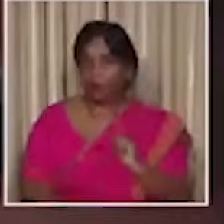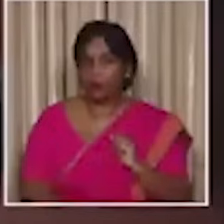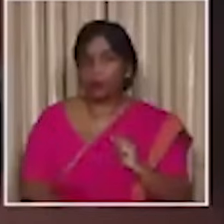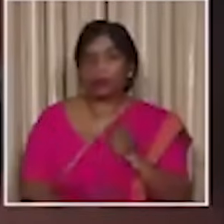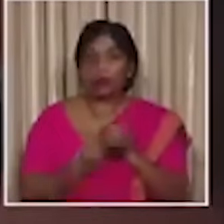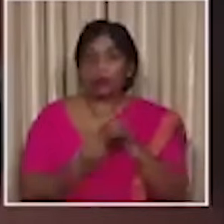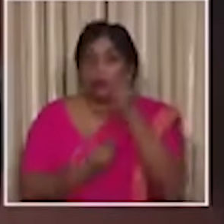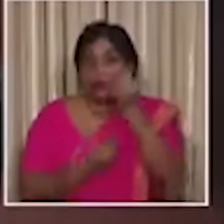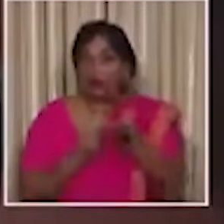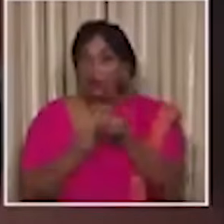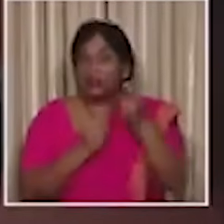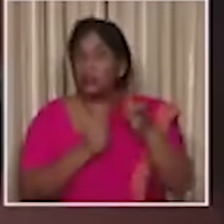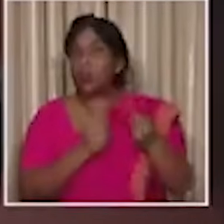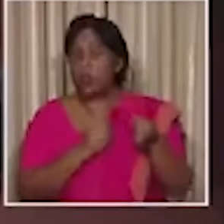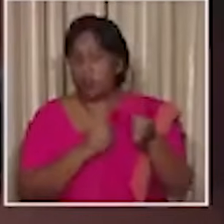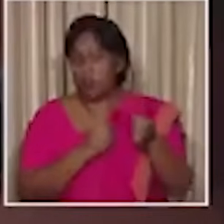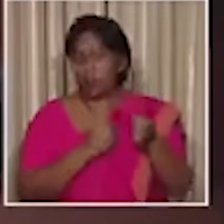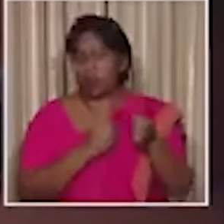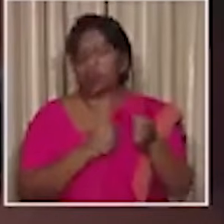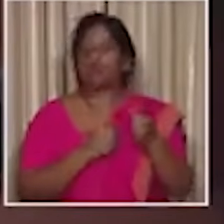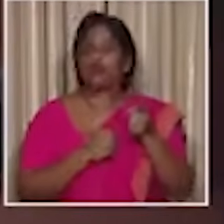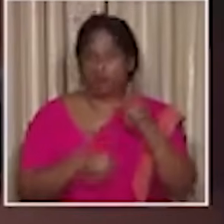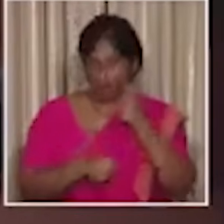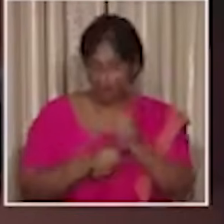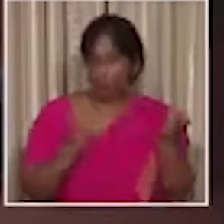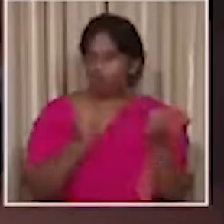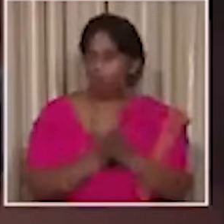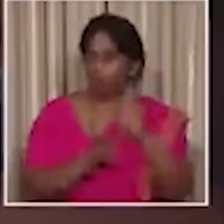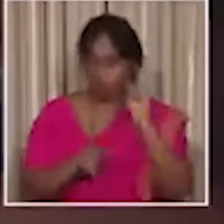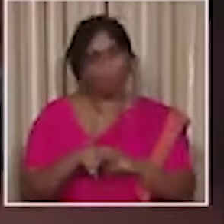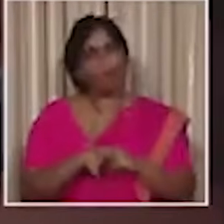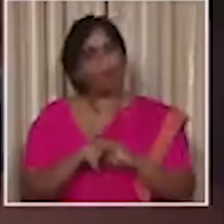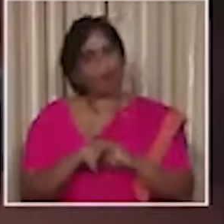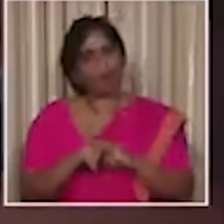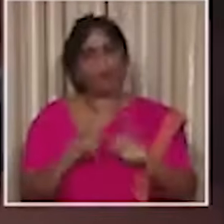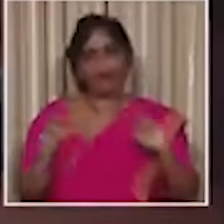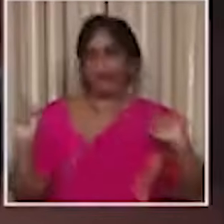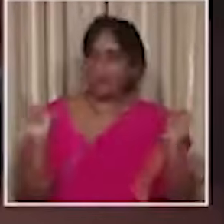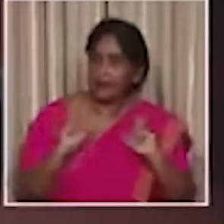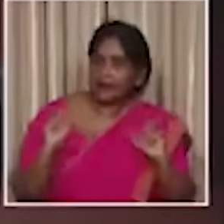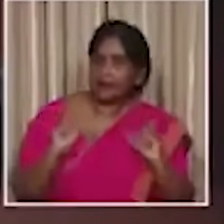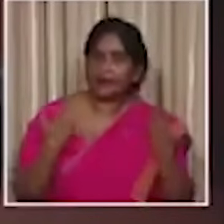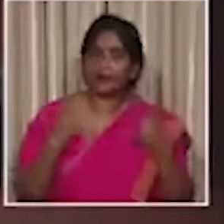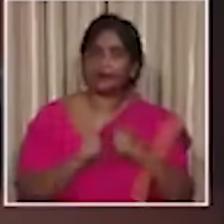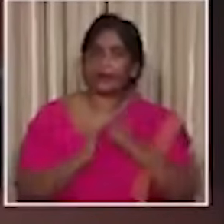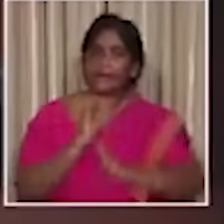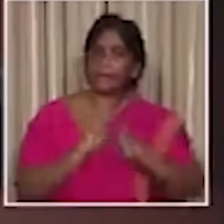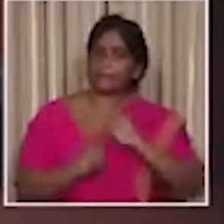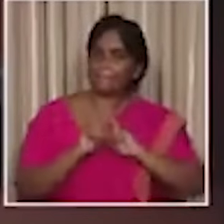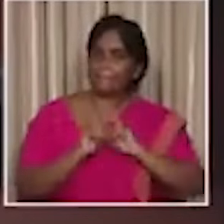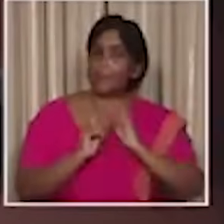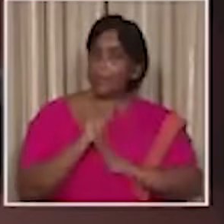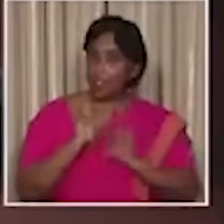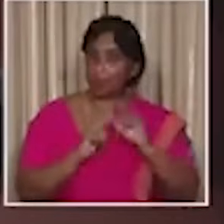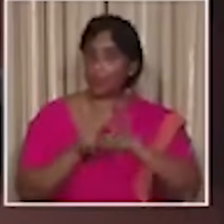laba dini kard, mewa ta yam, rajya tiketin hitawa adikam, nyatikam, tamangi, amatyans, meme. Amat tu